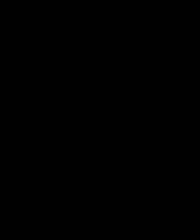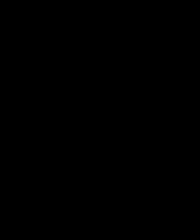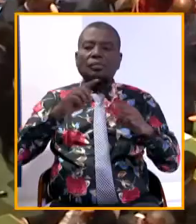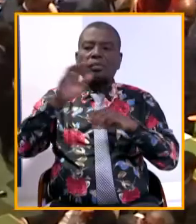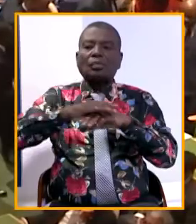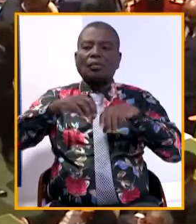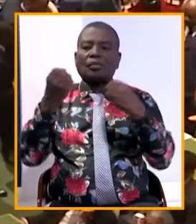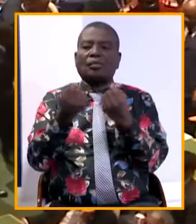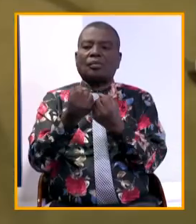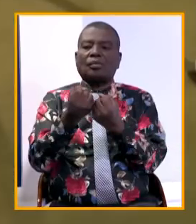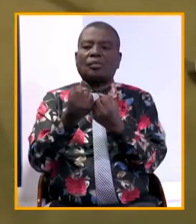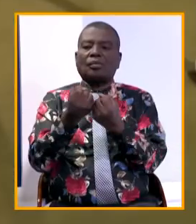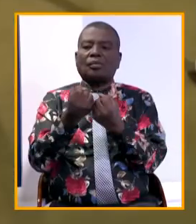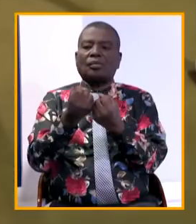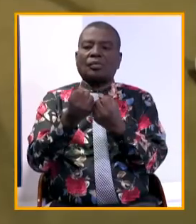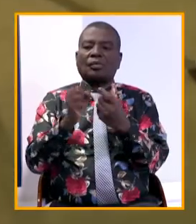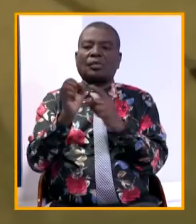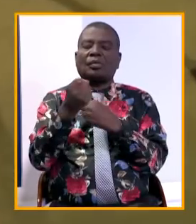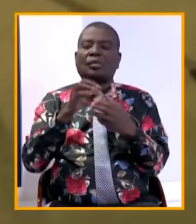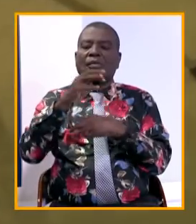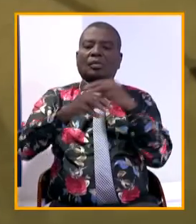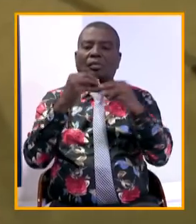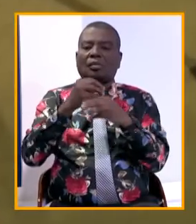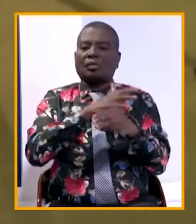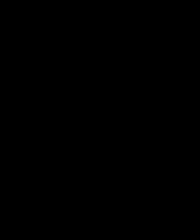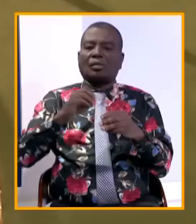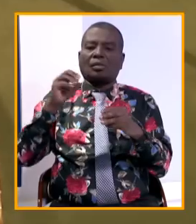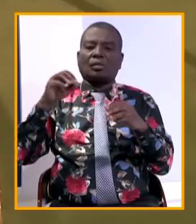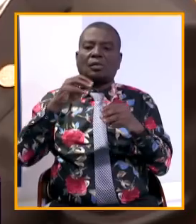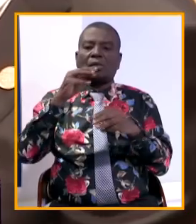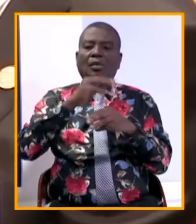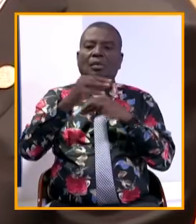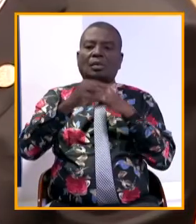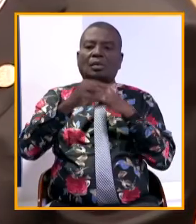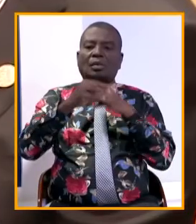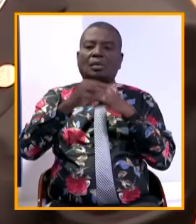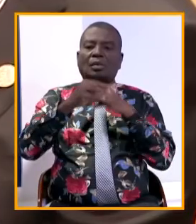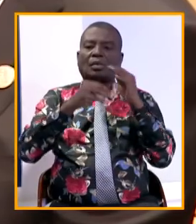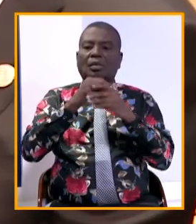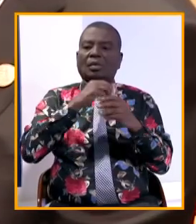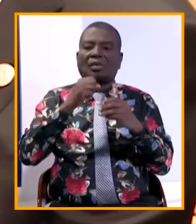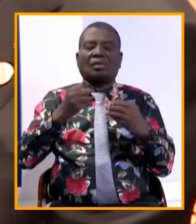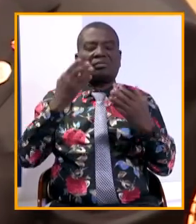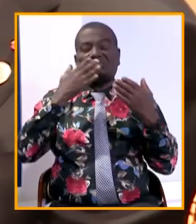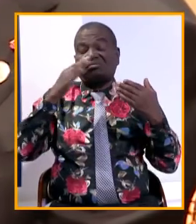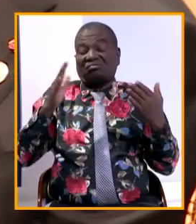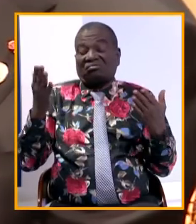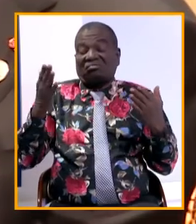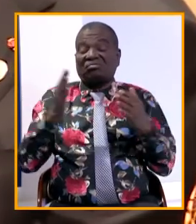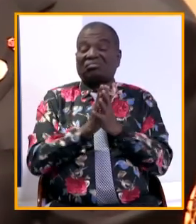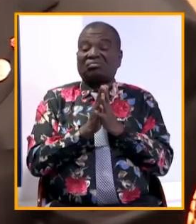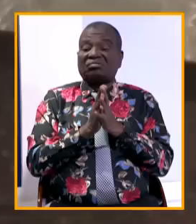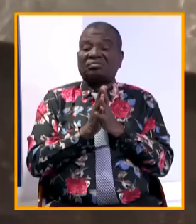situation du monde. Le monde qui est au plus mal, le secrétaire général de l'ONU,